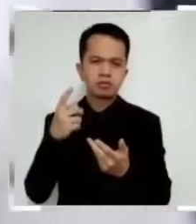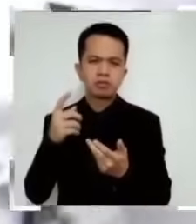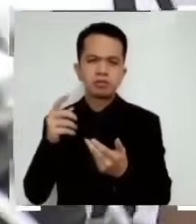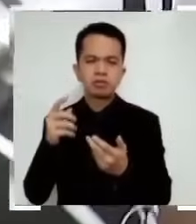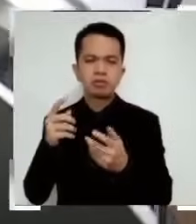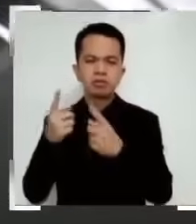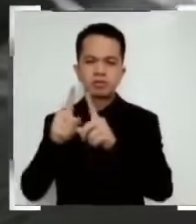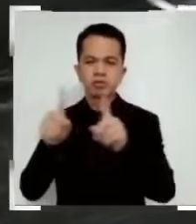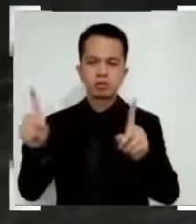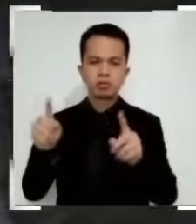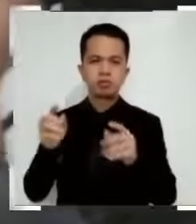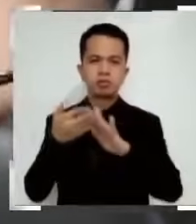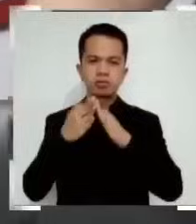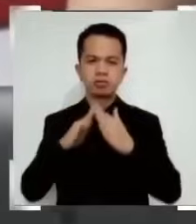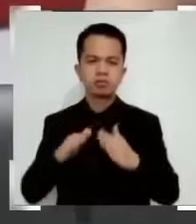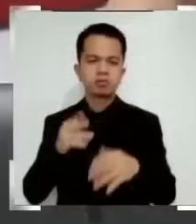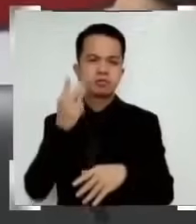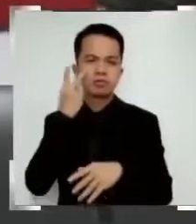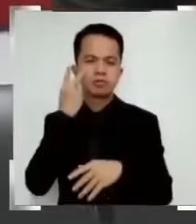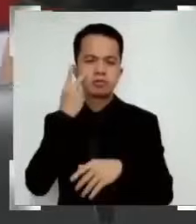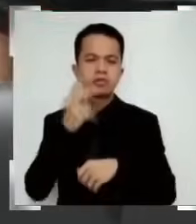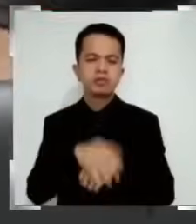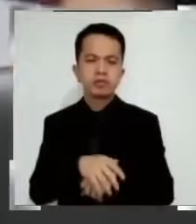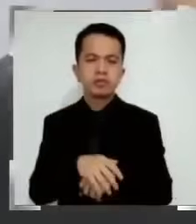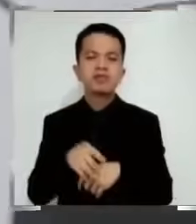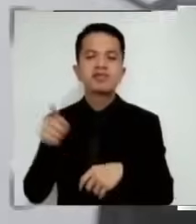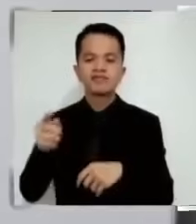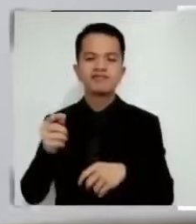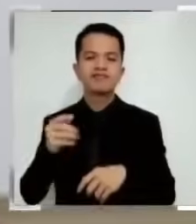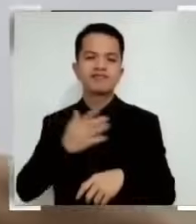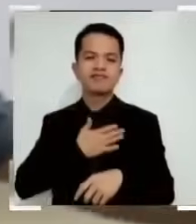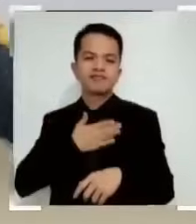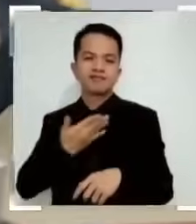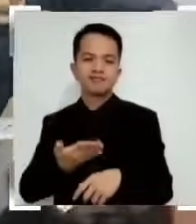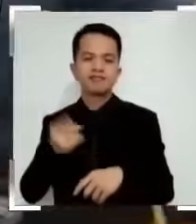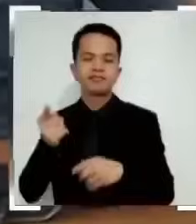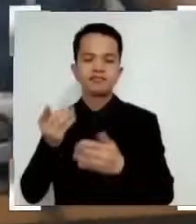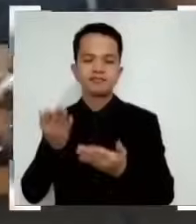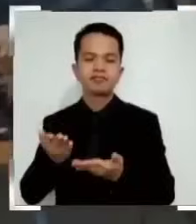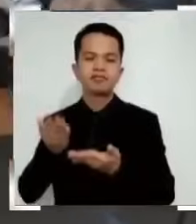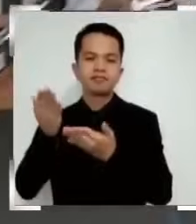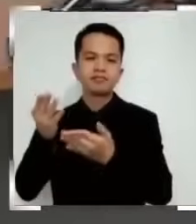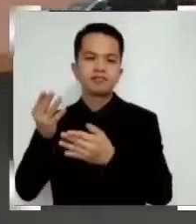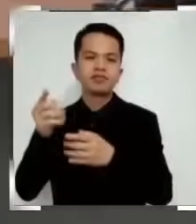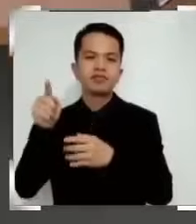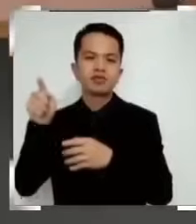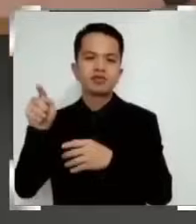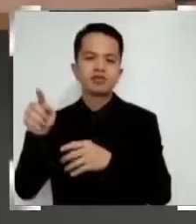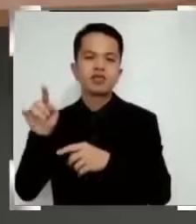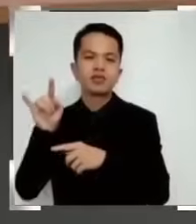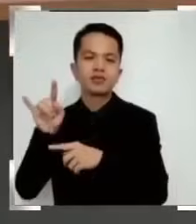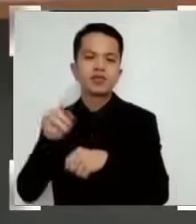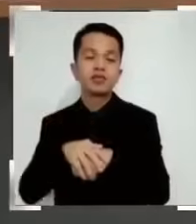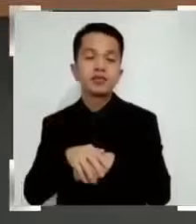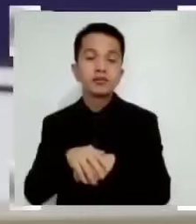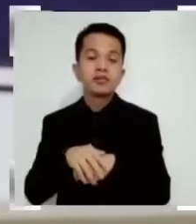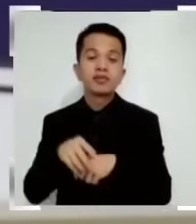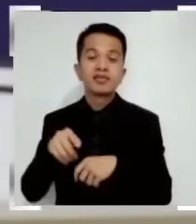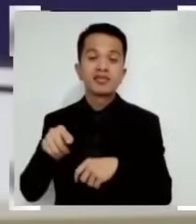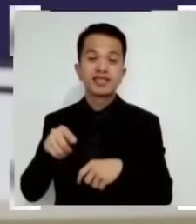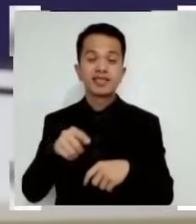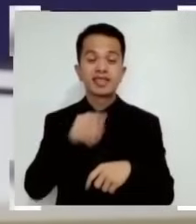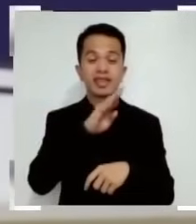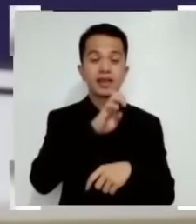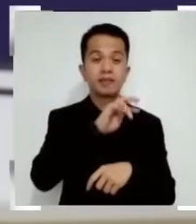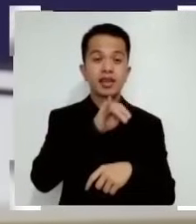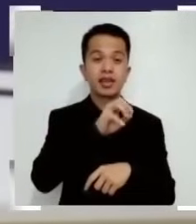si Gonzalez sa QCPD noong Linggo at saka siya inharap sa media. Ang hindi nagustuhan ni PNP Chief Benjamin Acorda Jr. ay ang